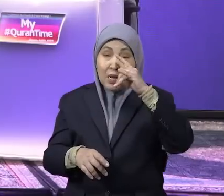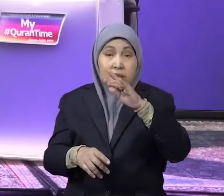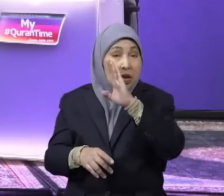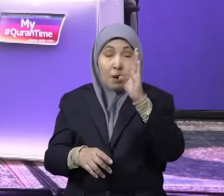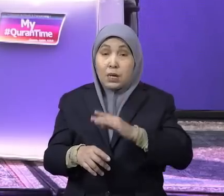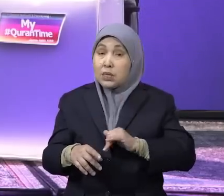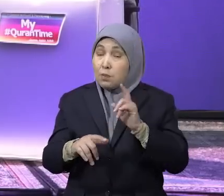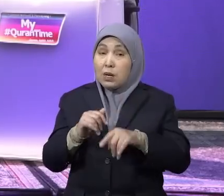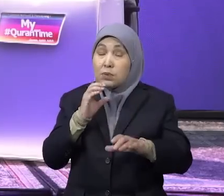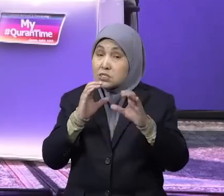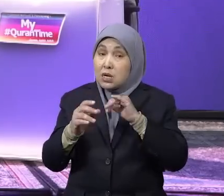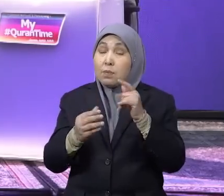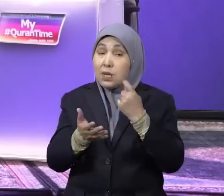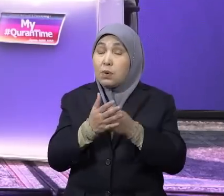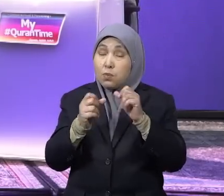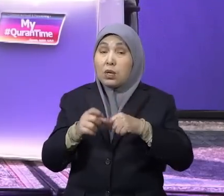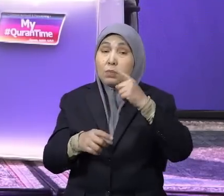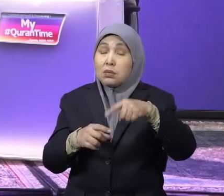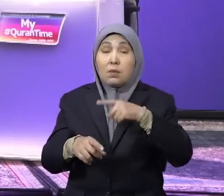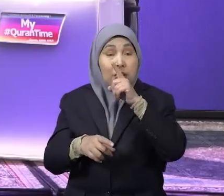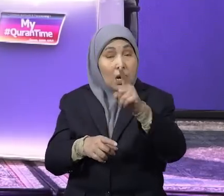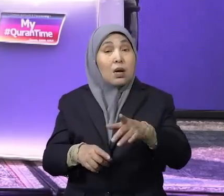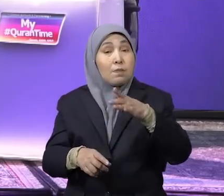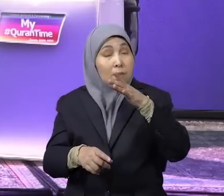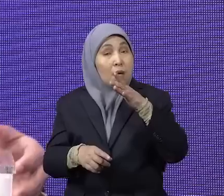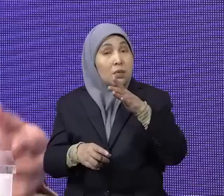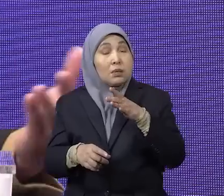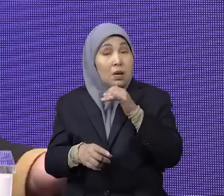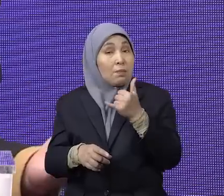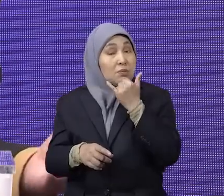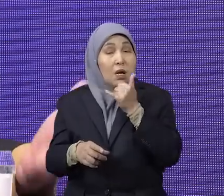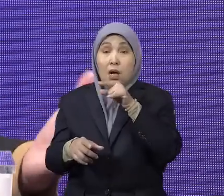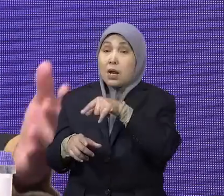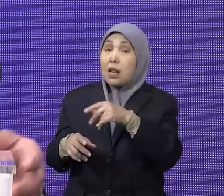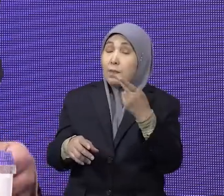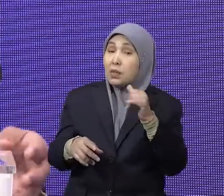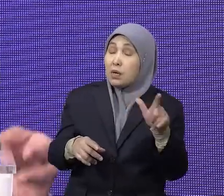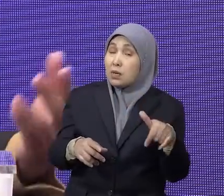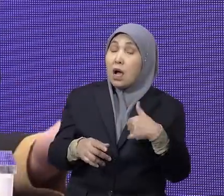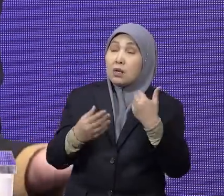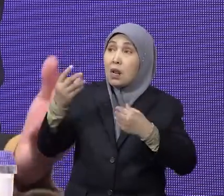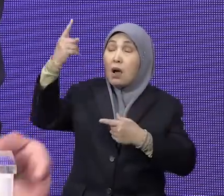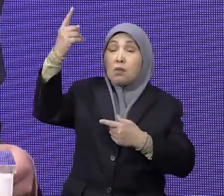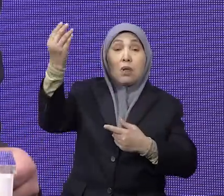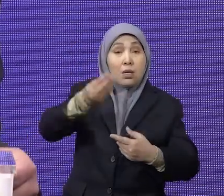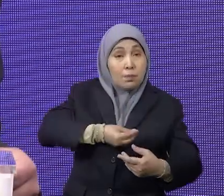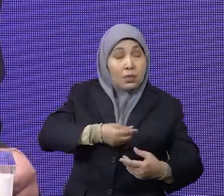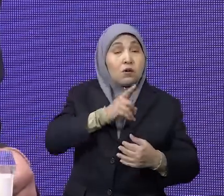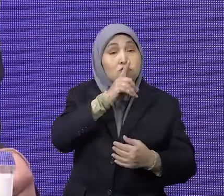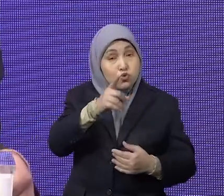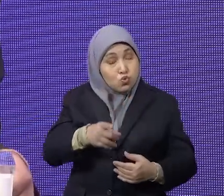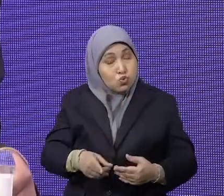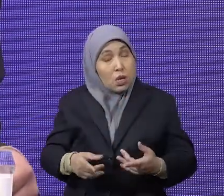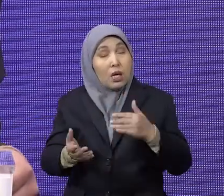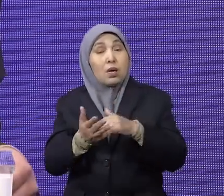budak-budak yang tak pernah boleh berbicara, tiba-tiba boleh berbicara menyebutkan kebenaran ibunya. Dia tidak bersalah dalam hal ini, sebaliknya ia merupakan kurniaan Allah.